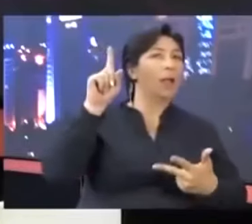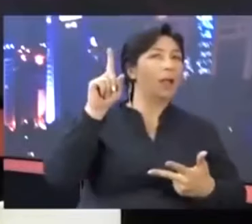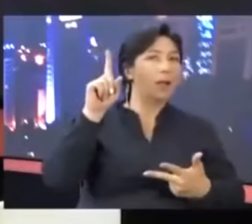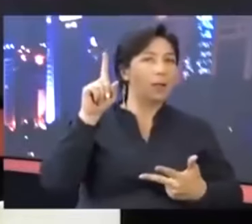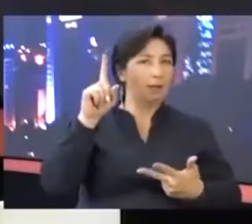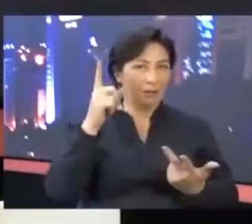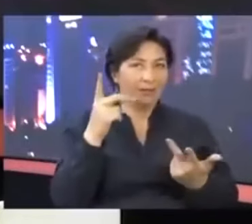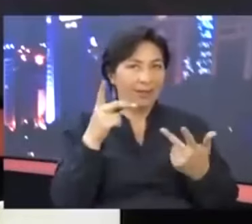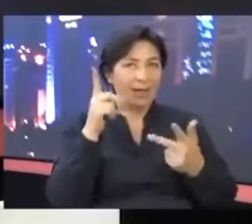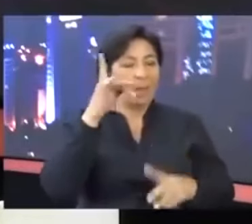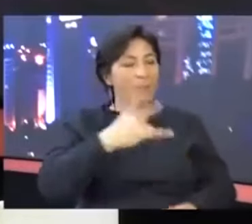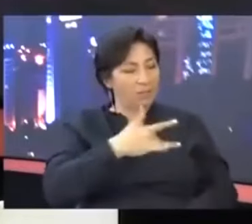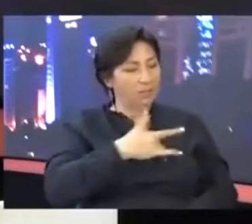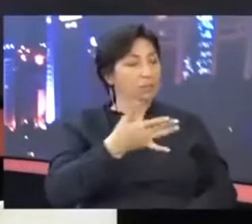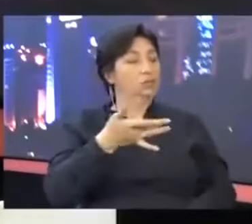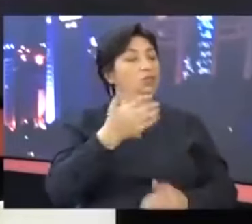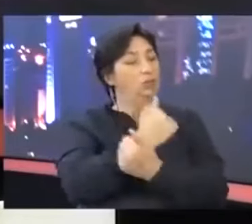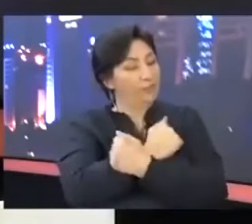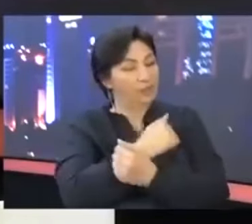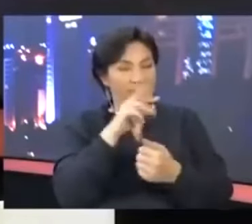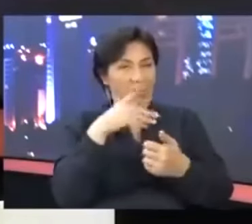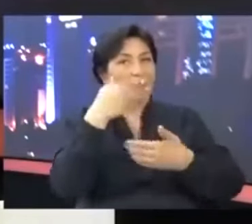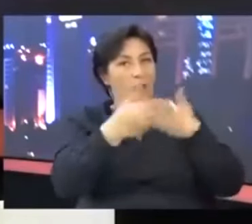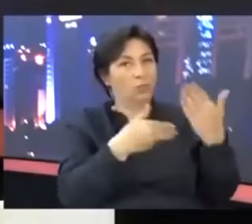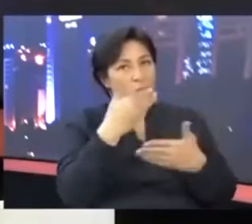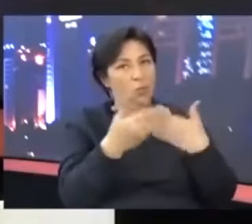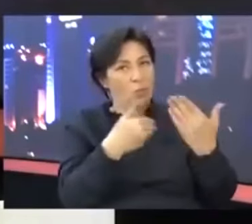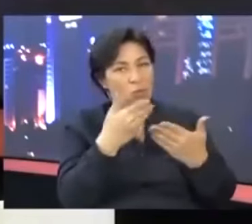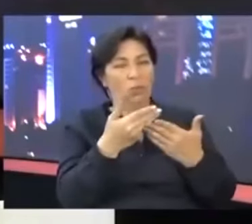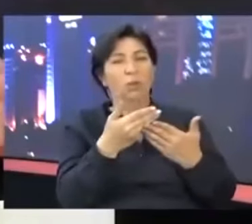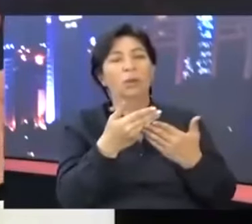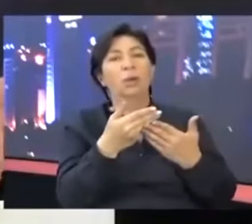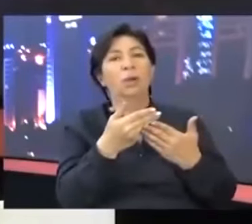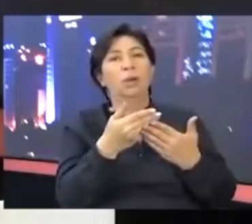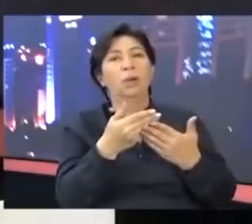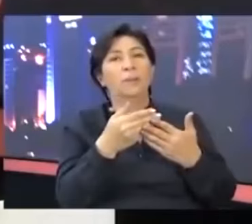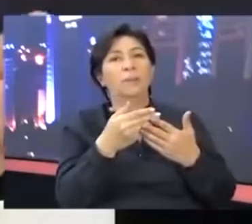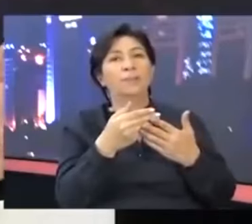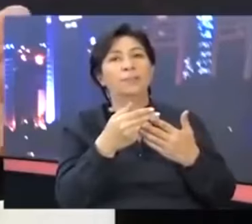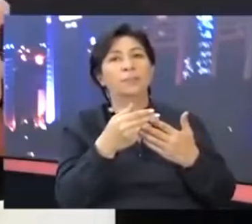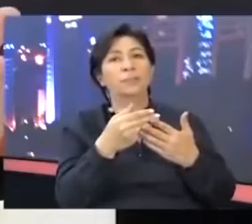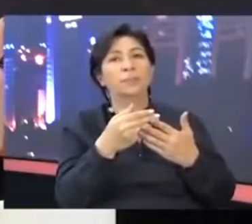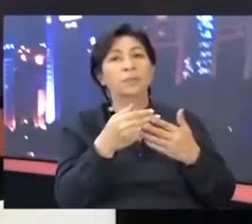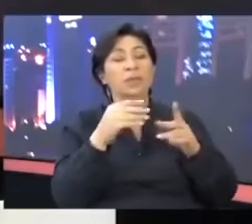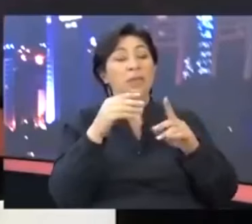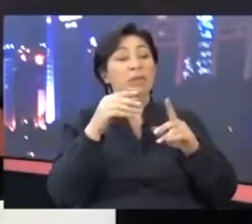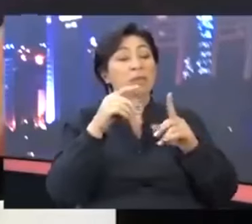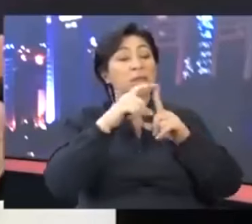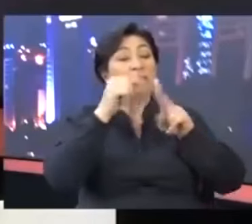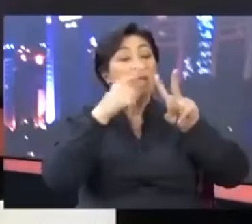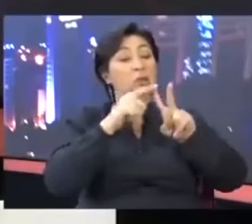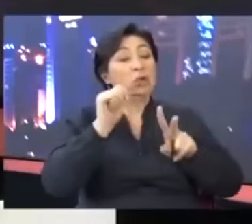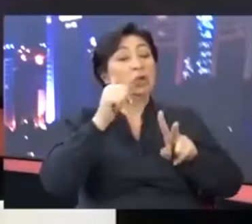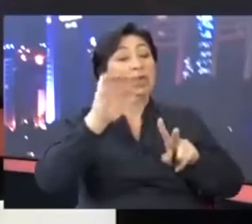ediyor Yani Allah merhametlidir şefkatlidir diye işte veyahut da ondan sonra malki yöm iddin dendiğinde din gününe Allah'ın